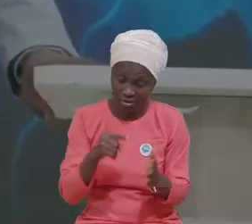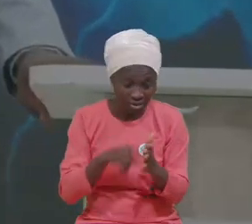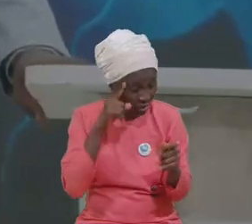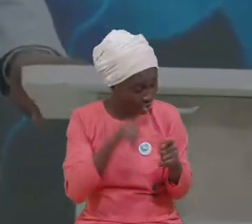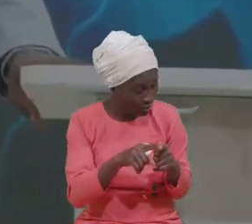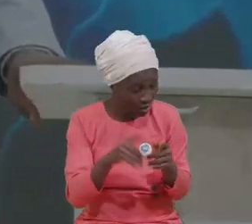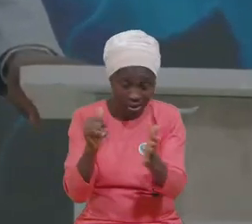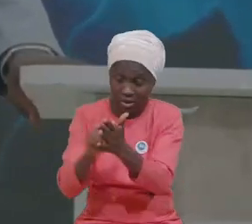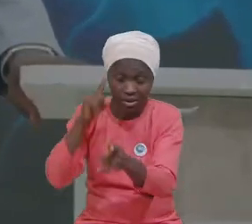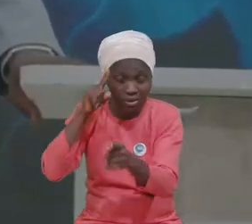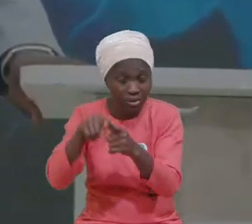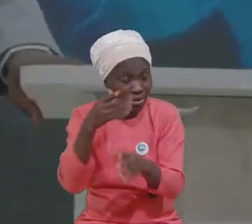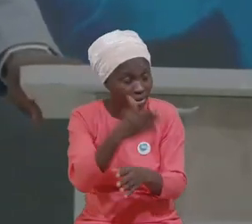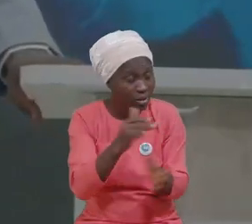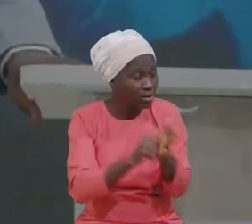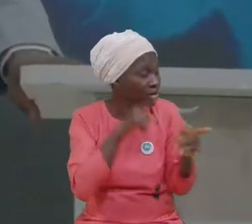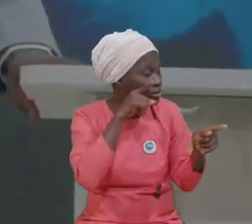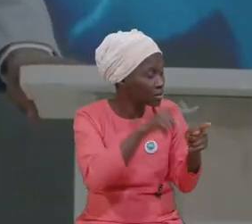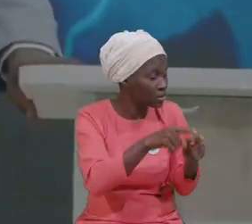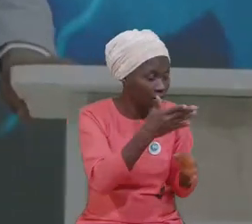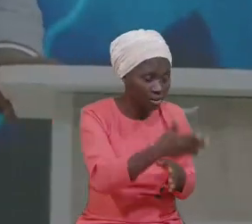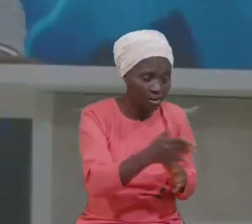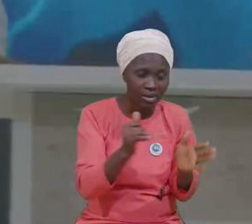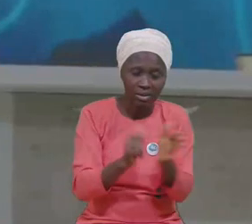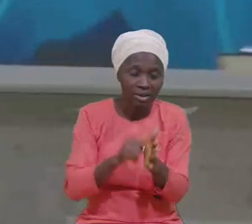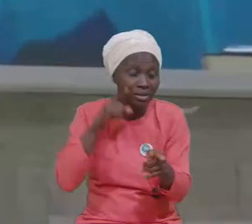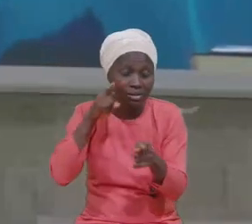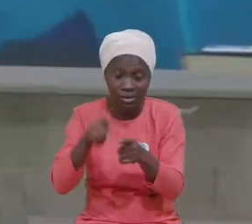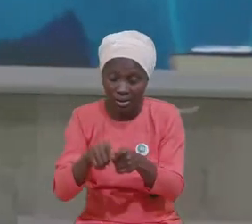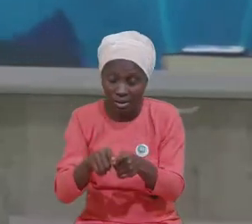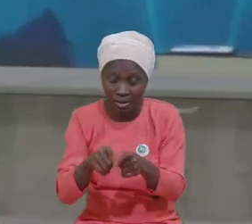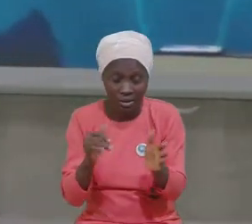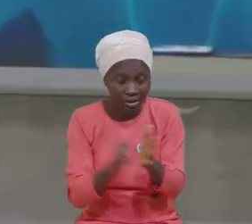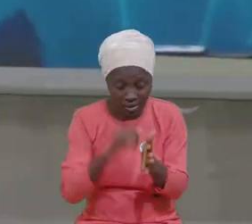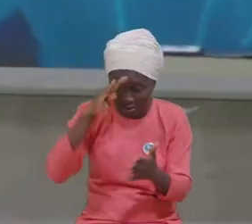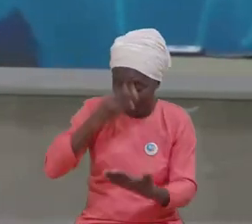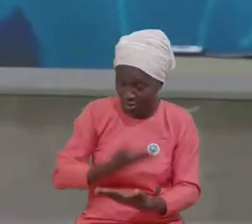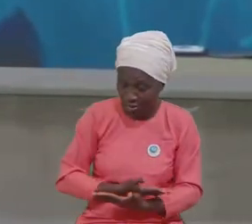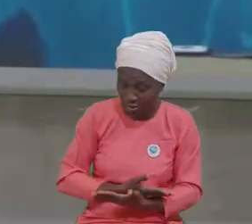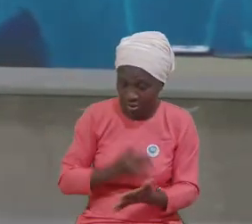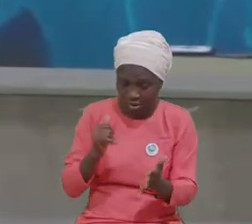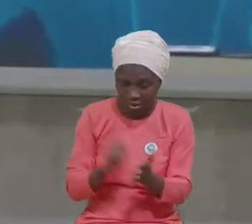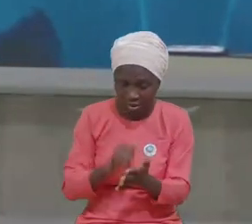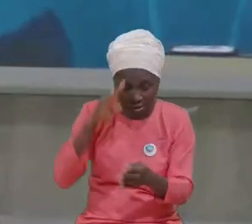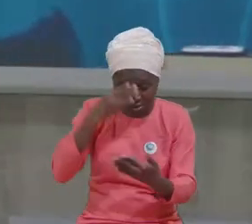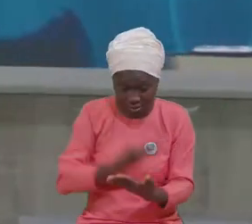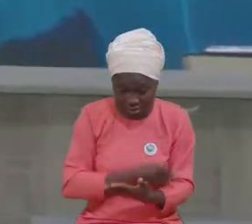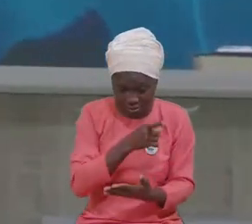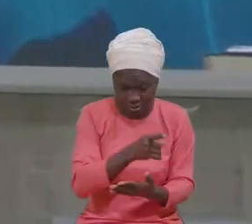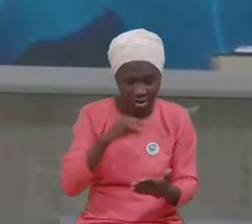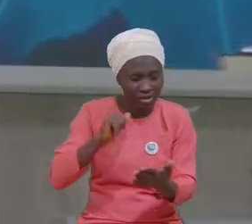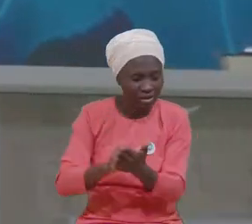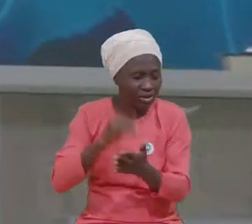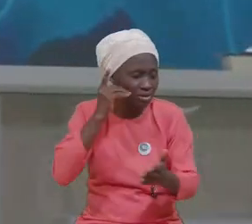que ce frère, que cette soeur, ce frère là-bas, cette soeur là-bas, ce fils là-bas, cette fille